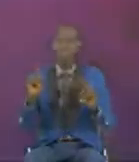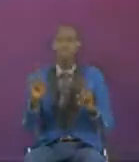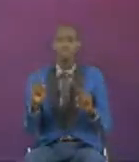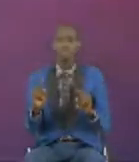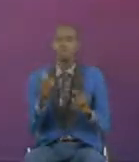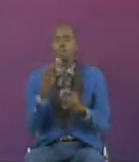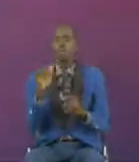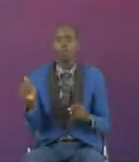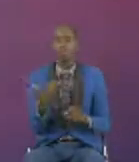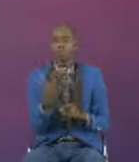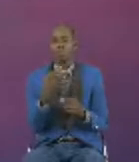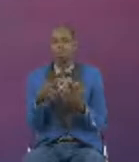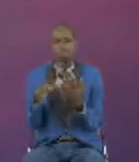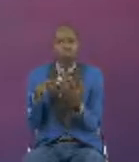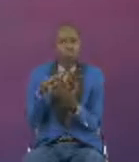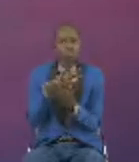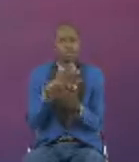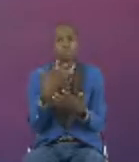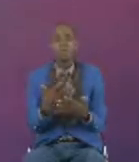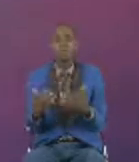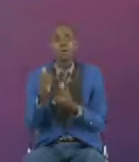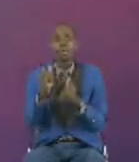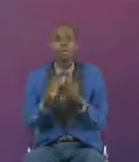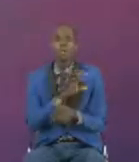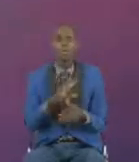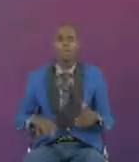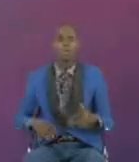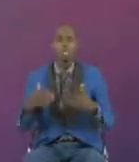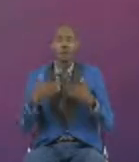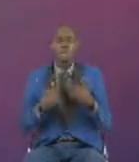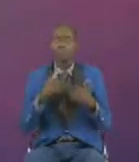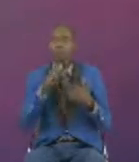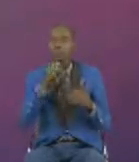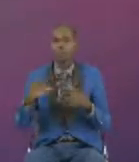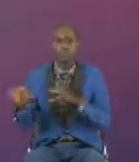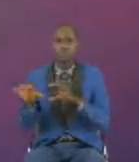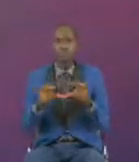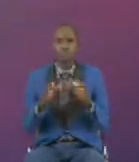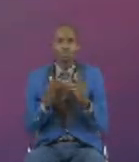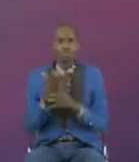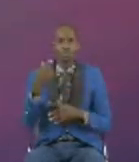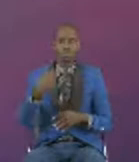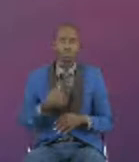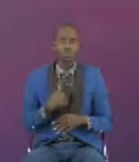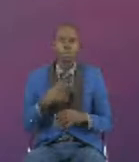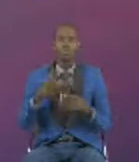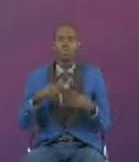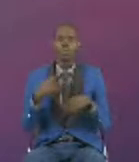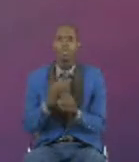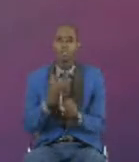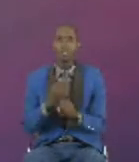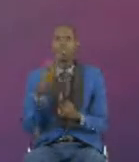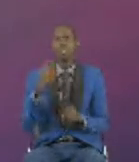que Christ n'est pas faite par moi pour amener les païens à